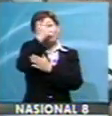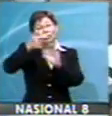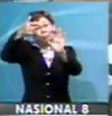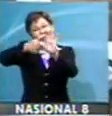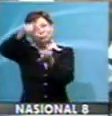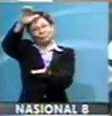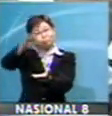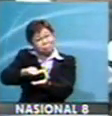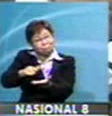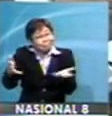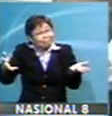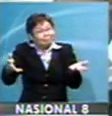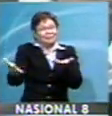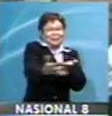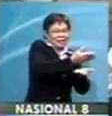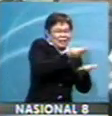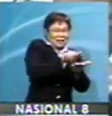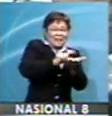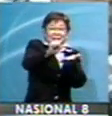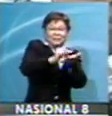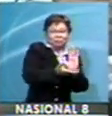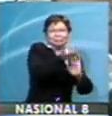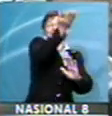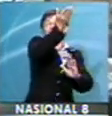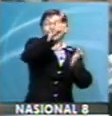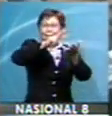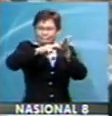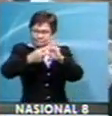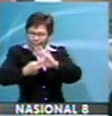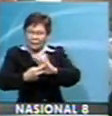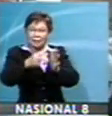income that and that